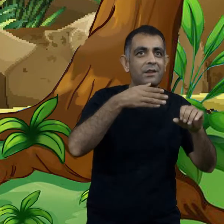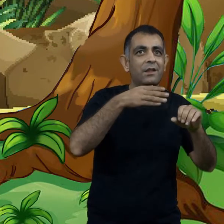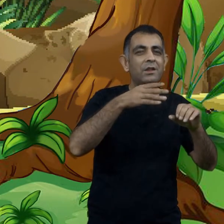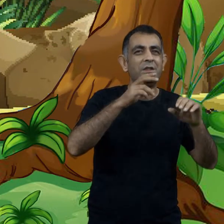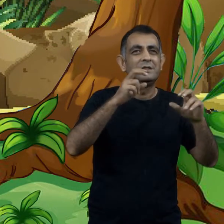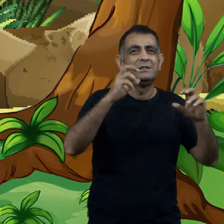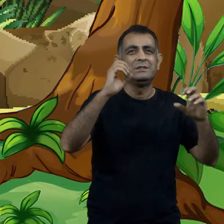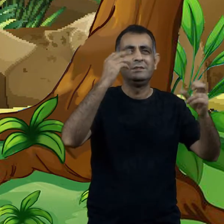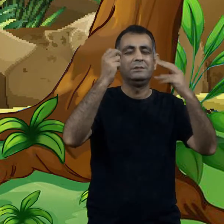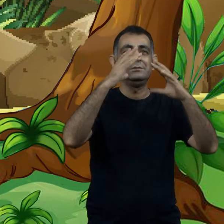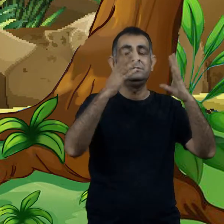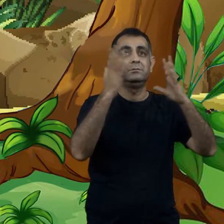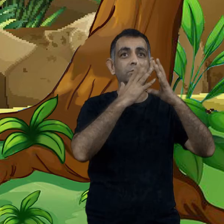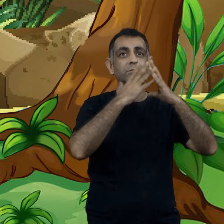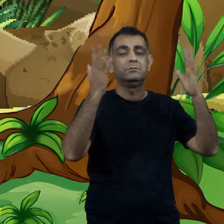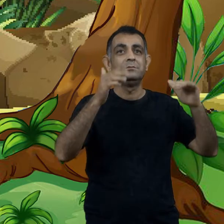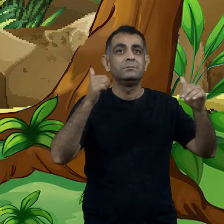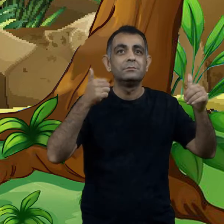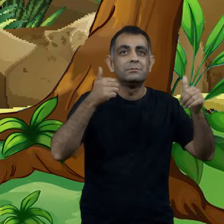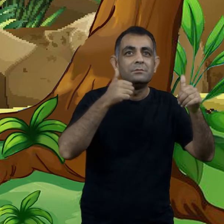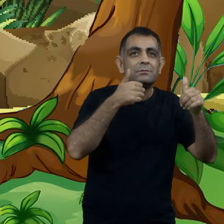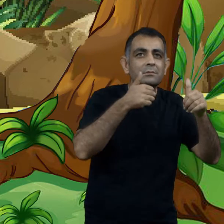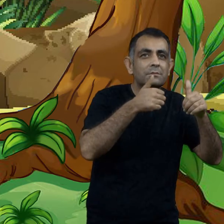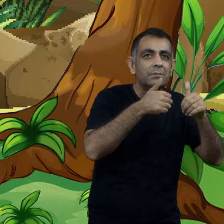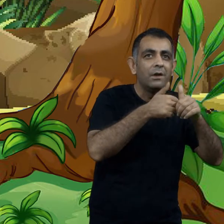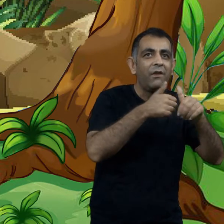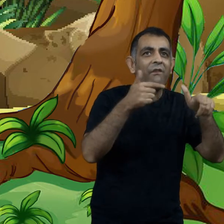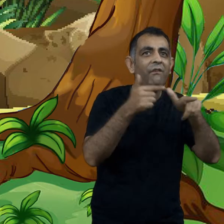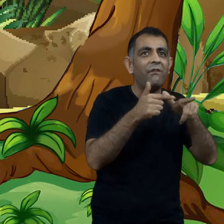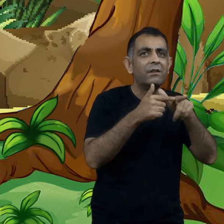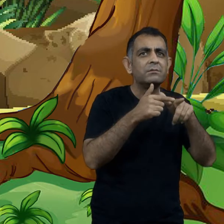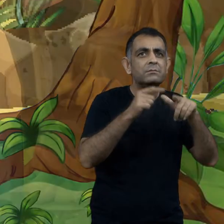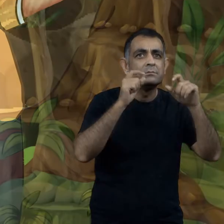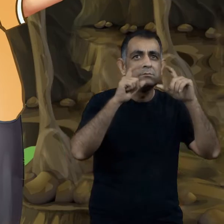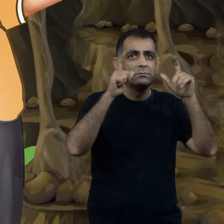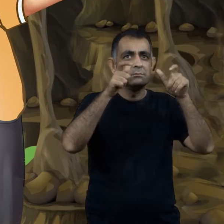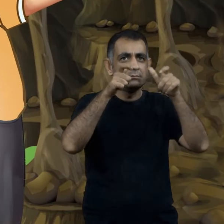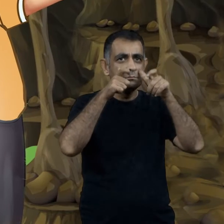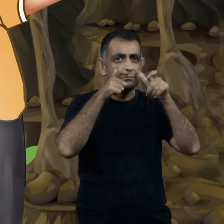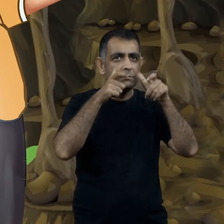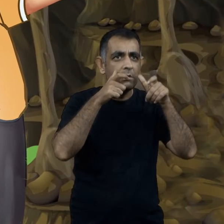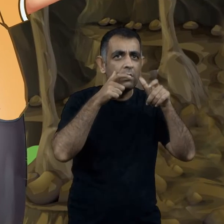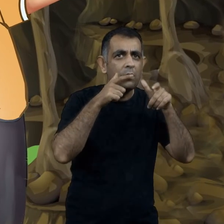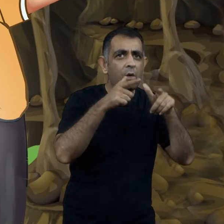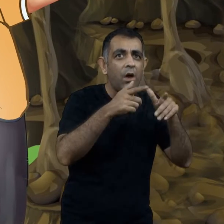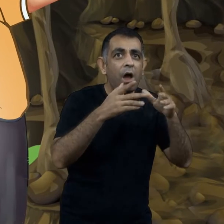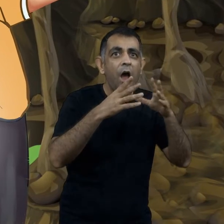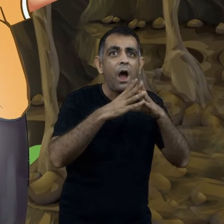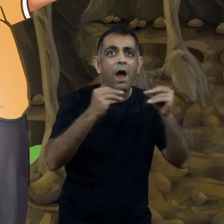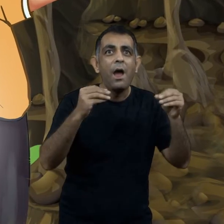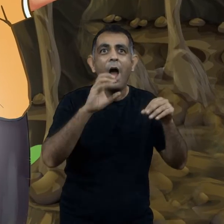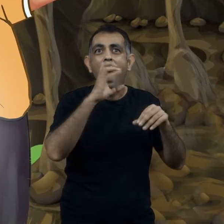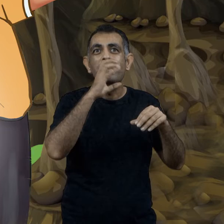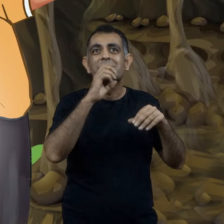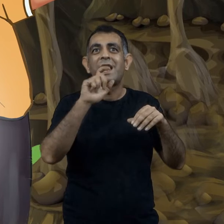İçeri girdiklerinde ışık daha da büyümüştü. Yanına yaklaştılar. Ferhat dikkatlice baktığında